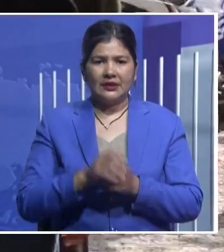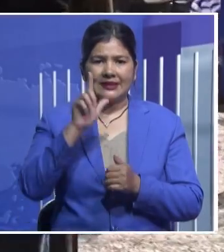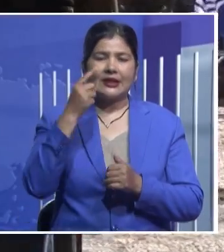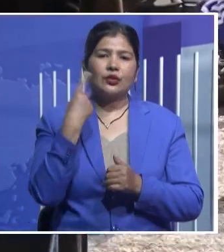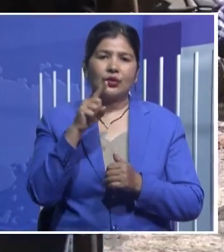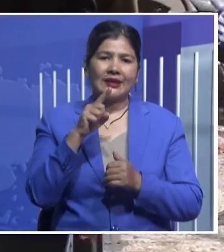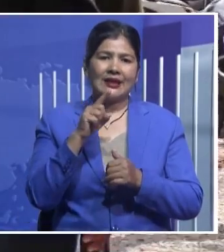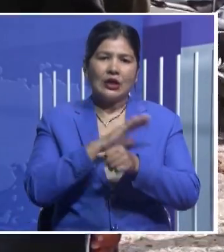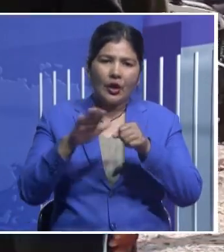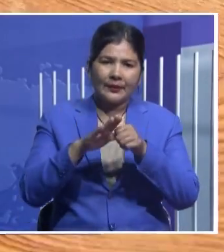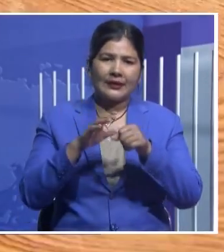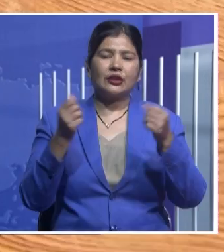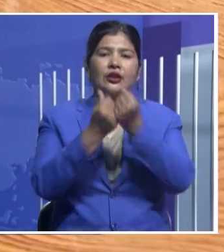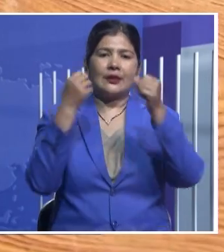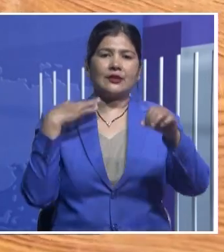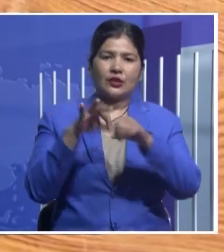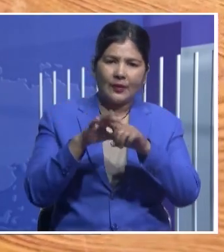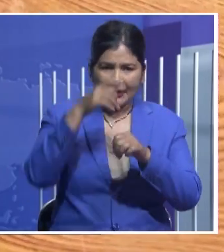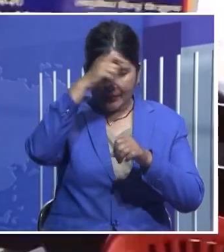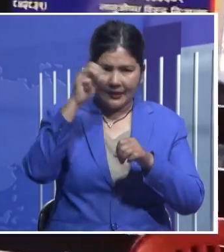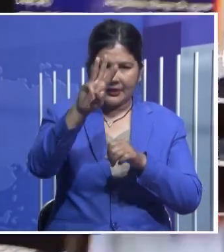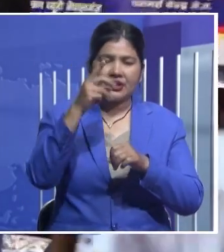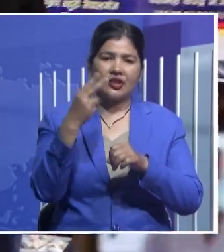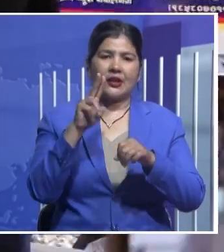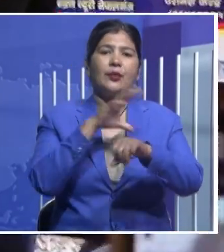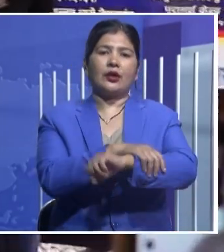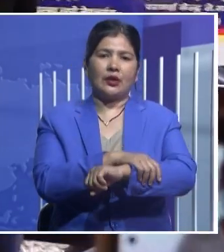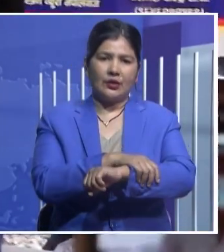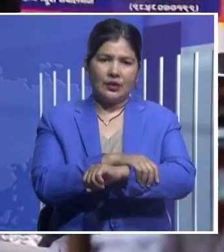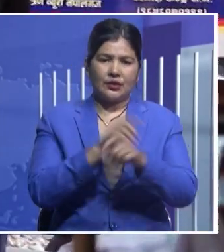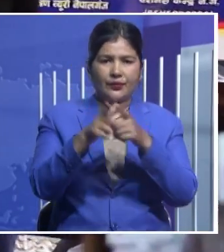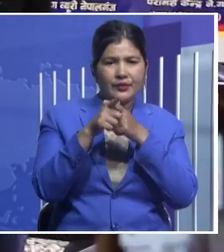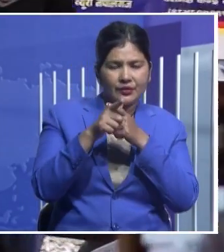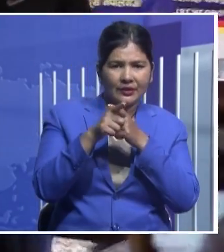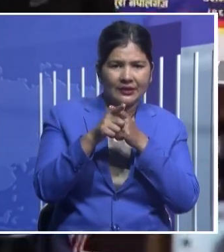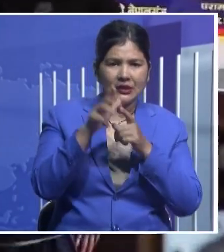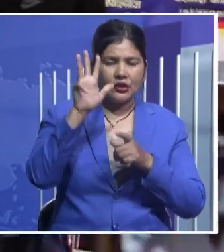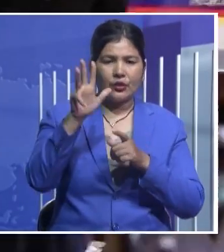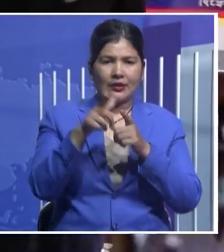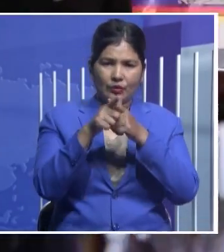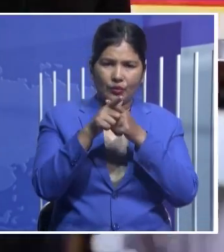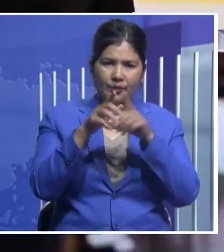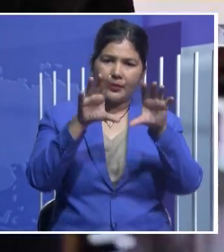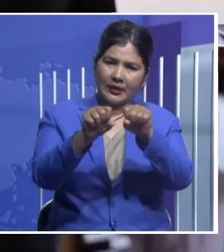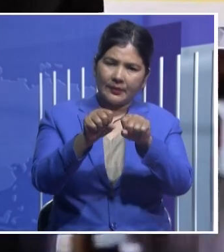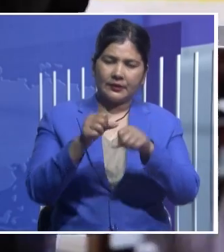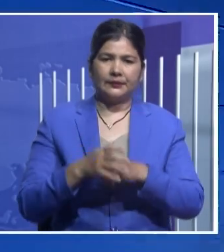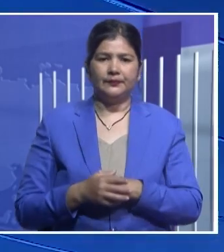7 आपराधिक घटनामा संलग्न व्यक्तिसहित बाँकीमा 3 पक्राउ, स्वचालित पिस्तोल र त्यसमा लाग्ने 9 गोली पनि बरामद।